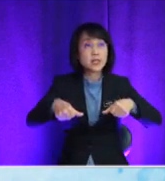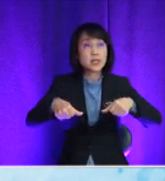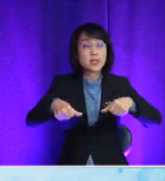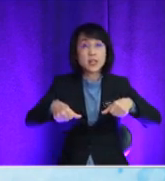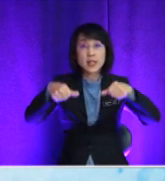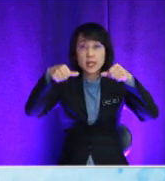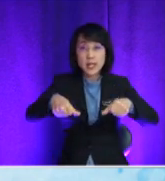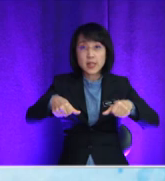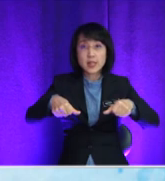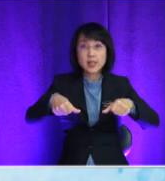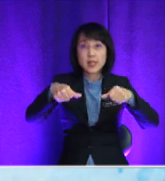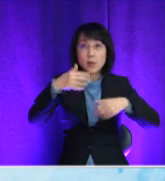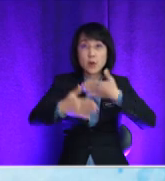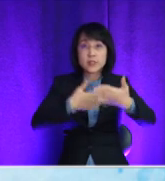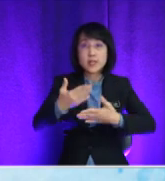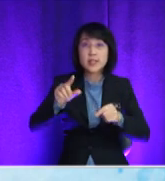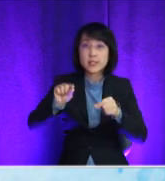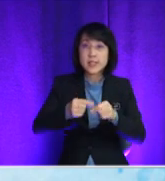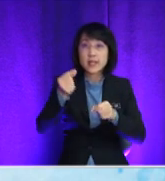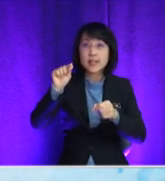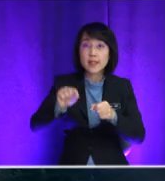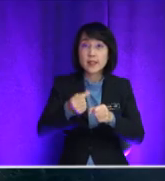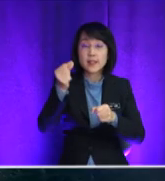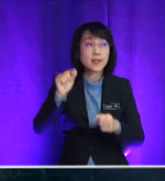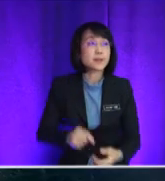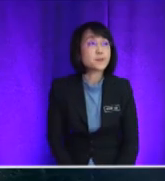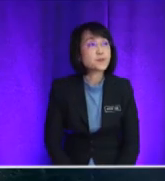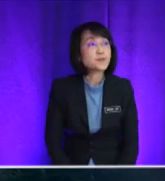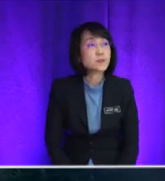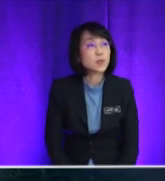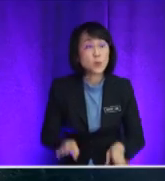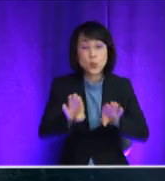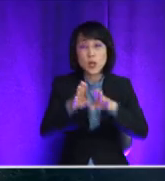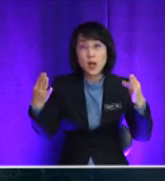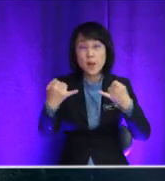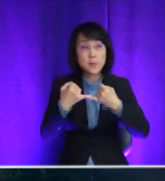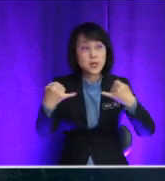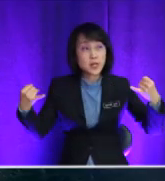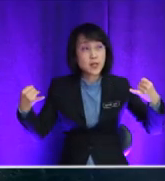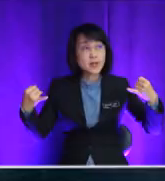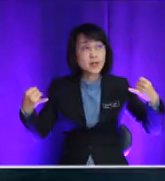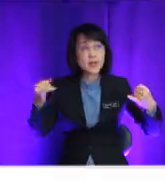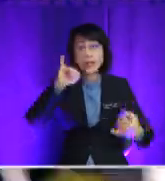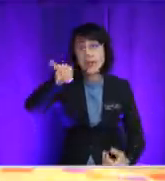kita buka dulu dia punya apa nih benang benang